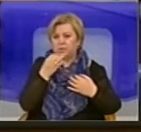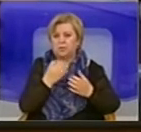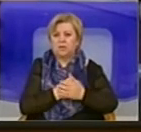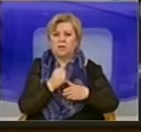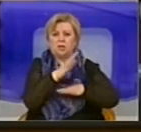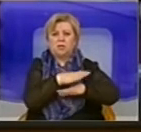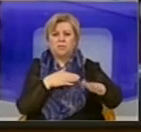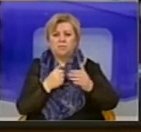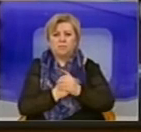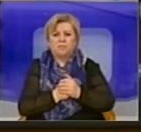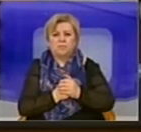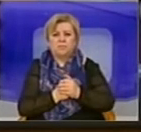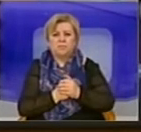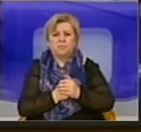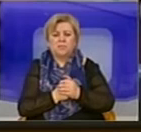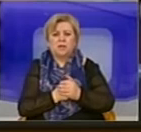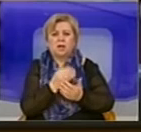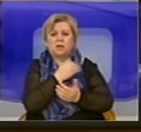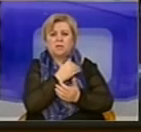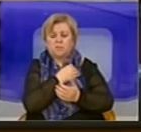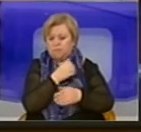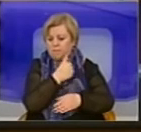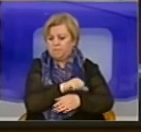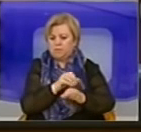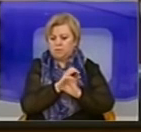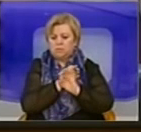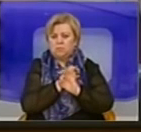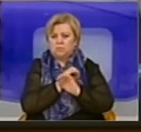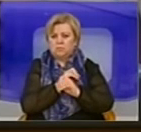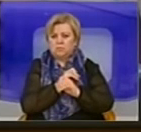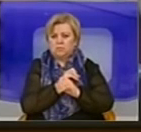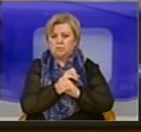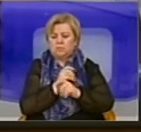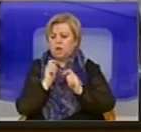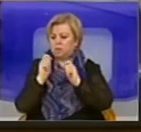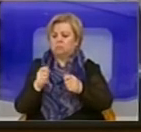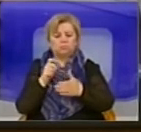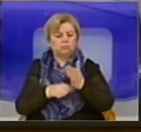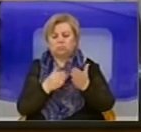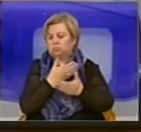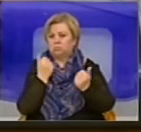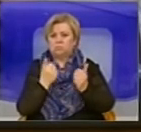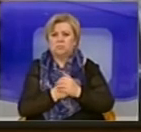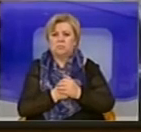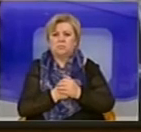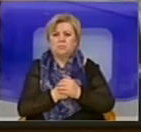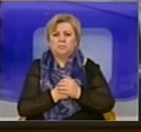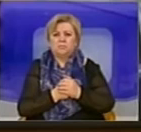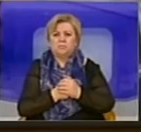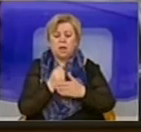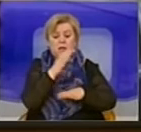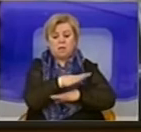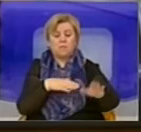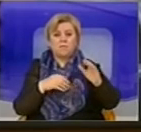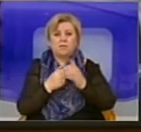parlamentare para një kohe ka konfirmuar që këtë vit nuk do të aplikohet për antarësim. Dhe Asamblea